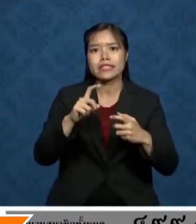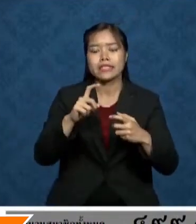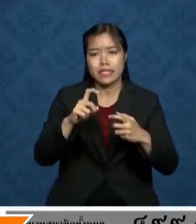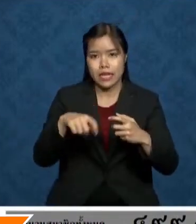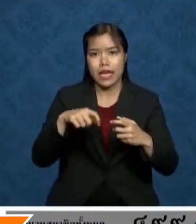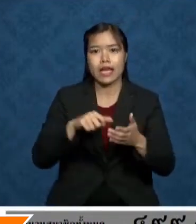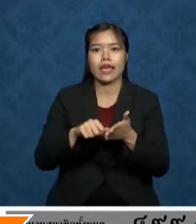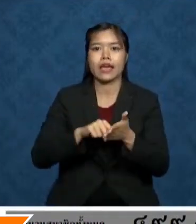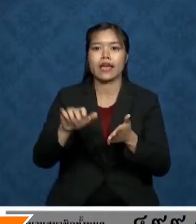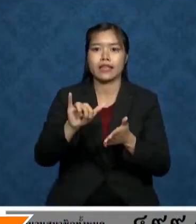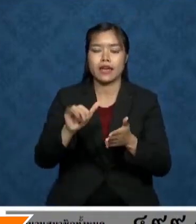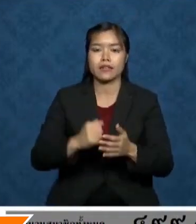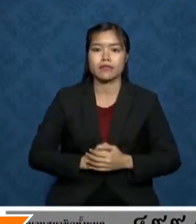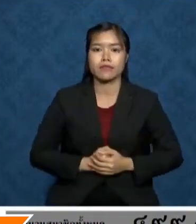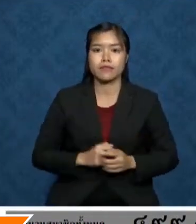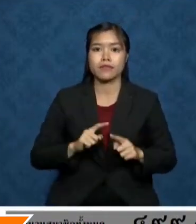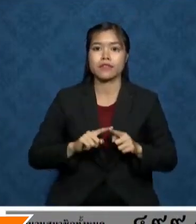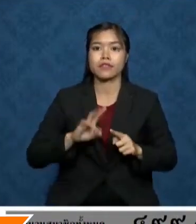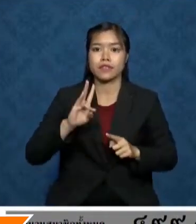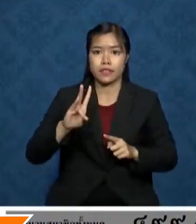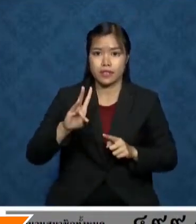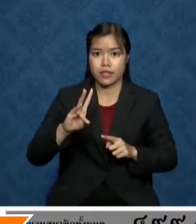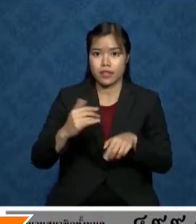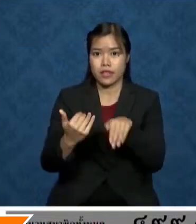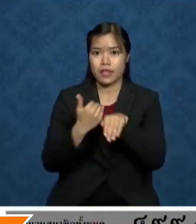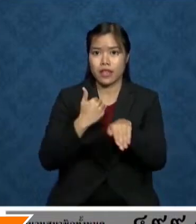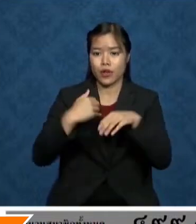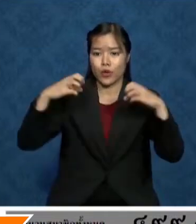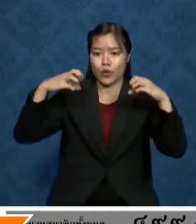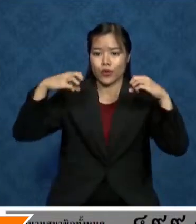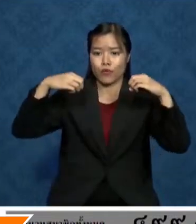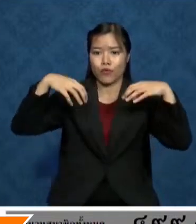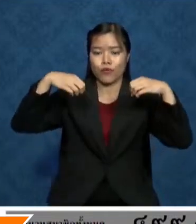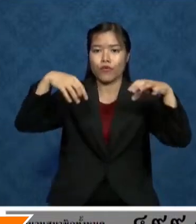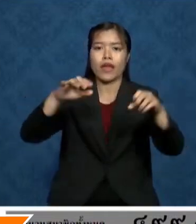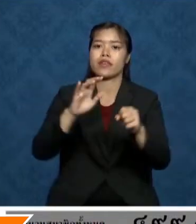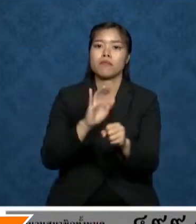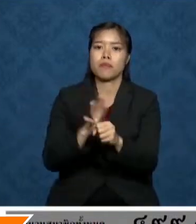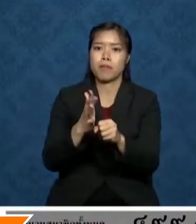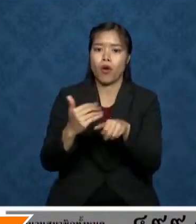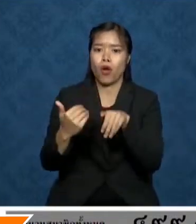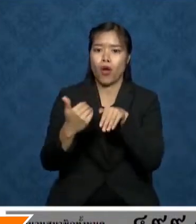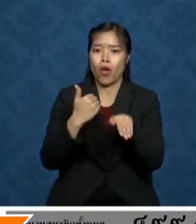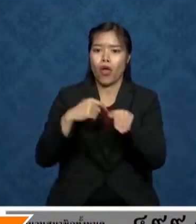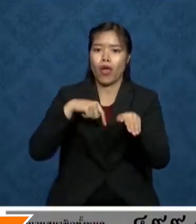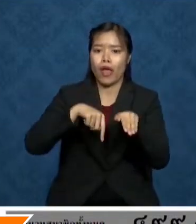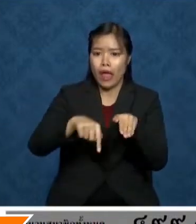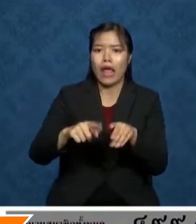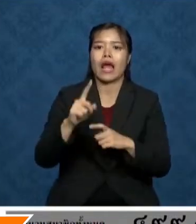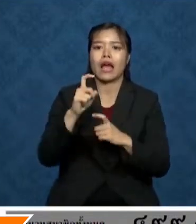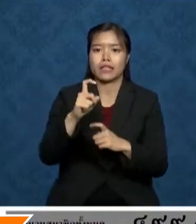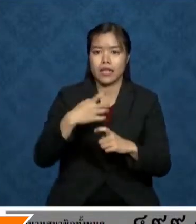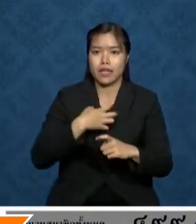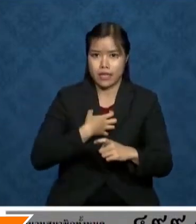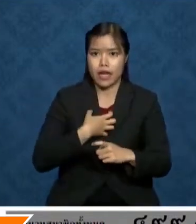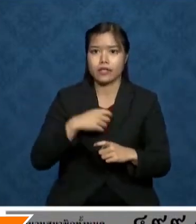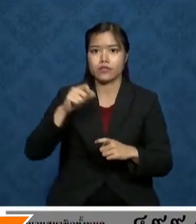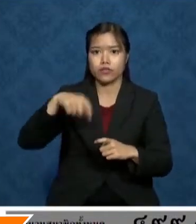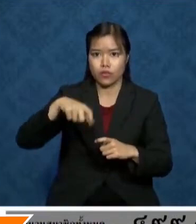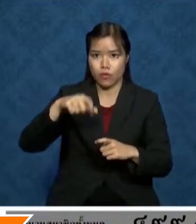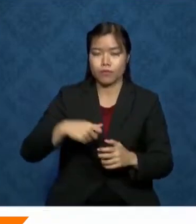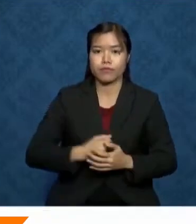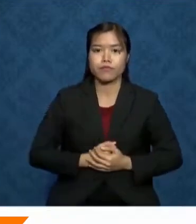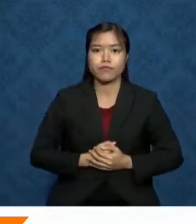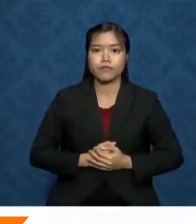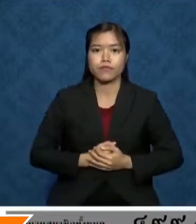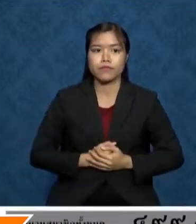ัื่องถนนหลหมู่บพระปน 5 ครัไฟฟ้า 2 สว่าง ขาดแคดะเส้ทางกอตลาย อยากให้ซอมแซมครับเรื่สุท้าย